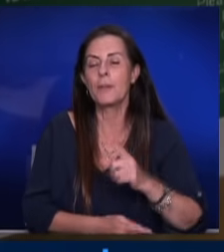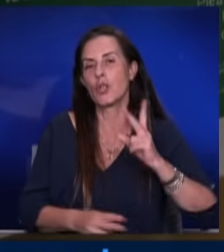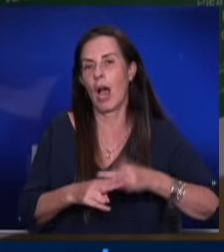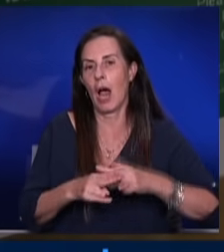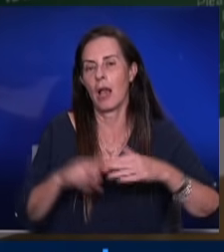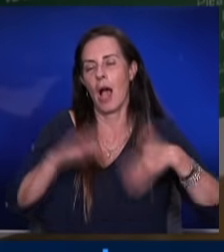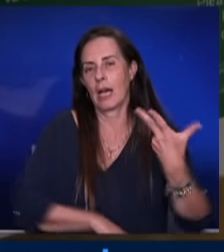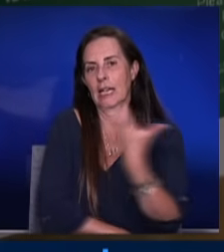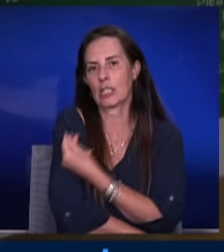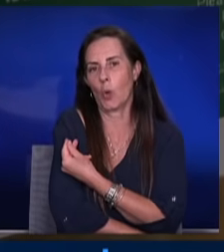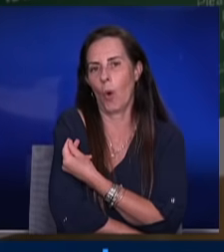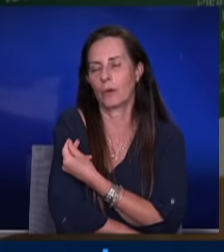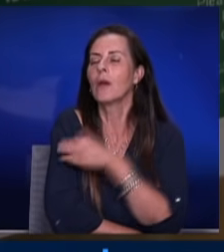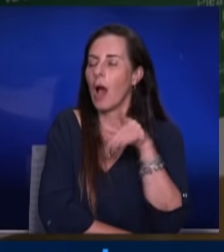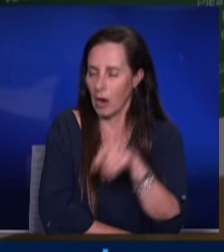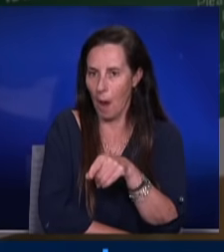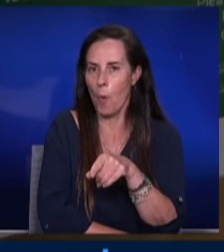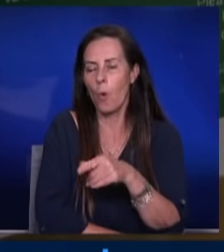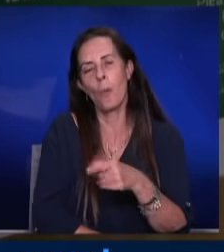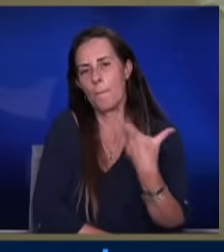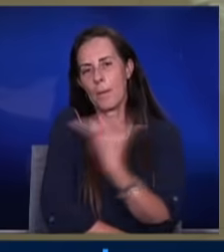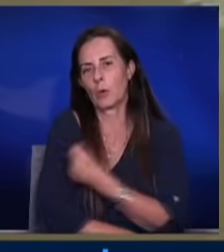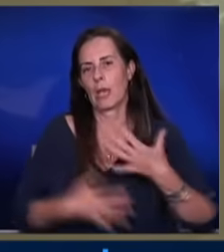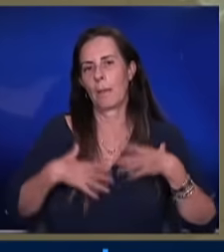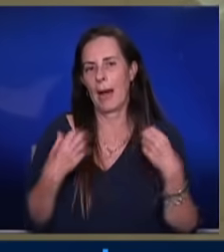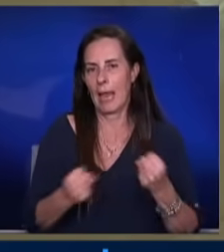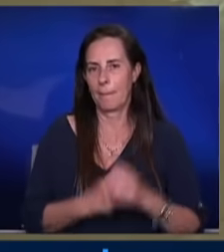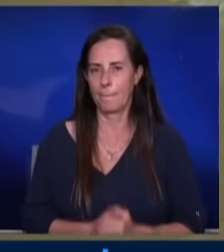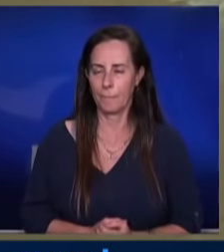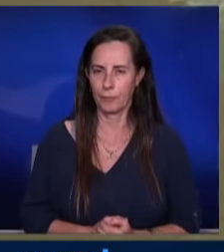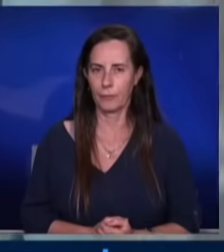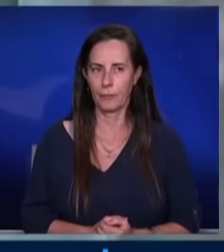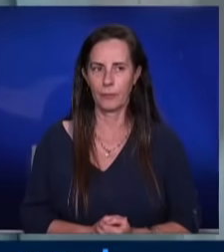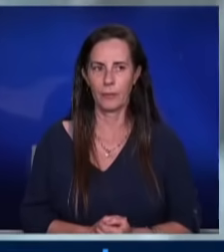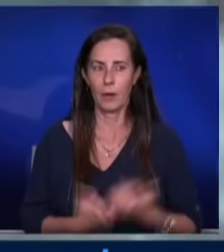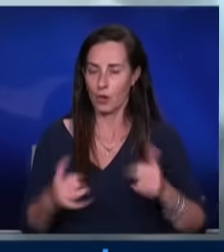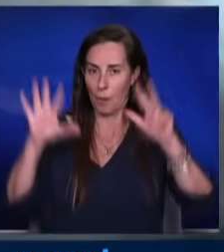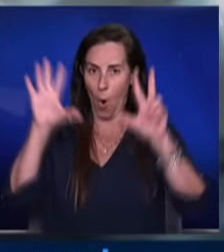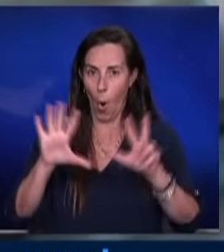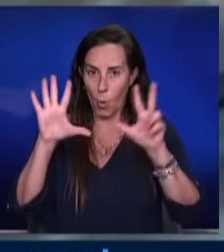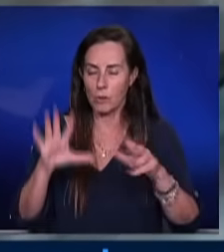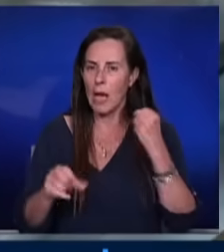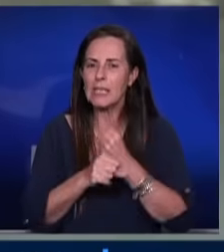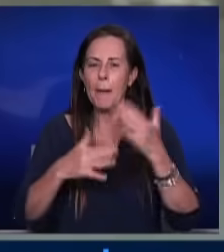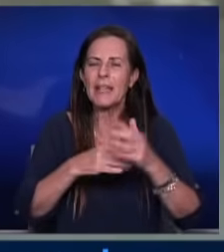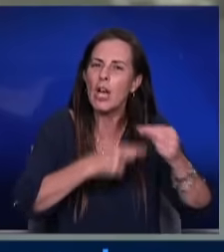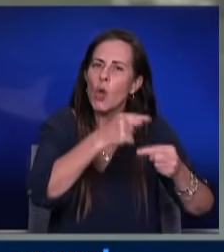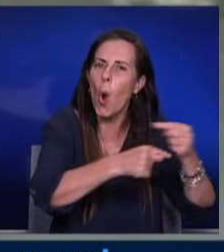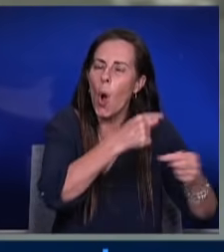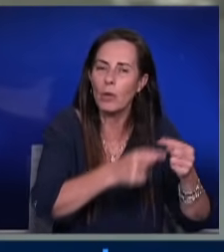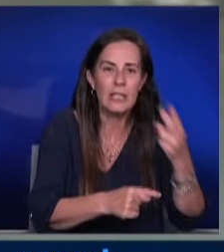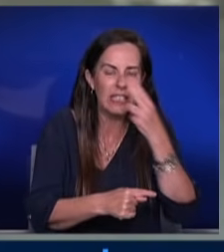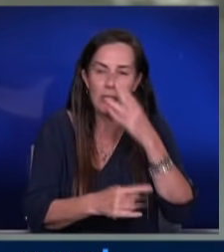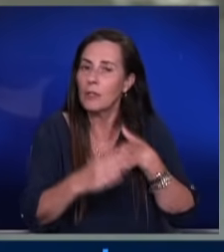אחרי חיסון, גם הוא מוגדר מחוסן מחלים. עכשיו, בחודש אוגוסט, ביצעתי בדיקה סרולוגית. ניסיתי